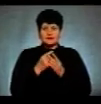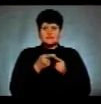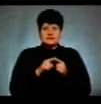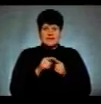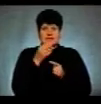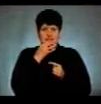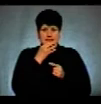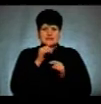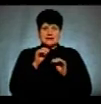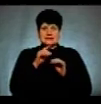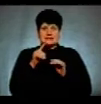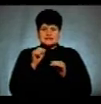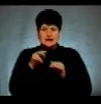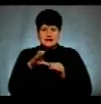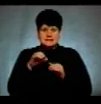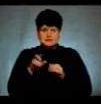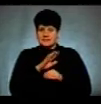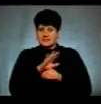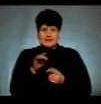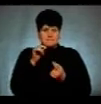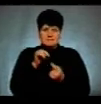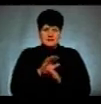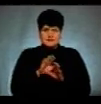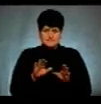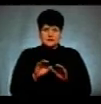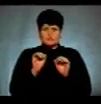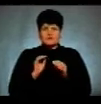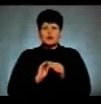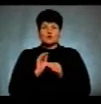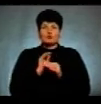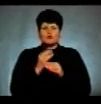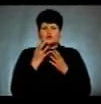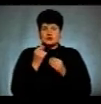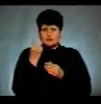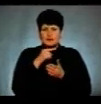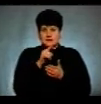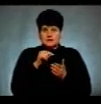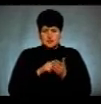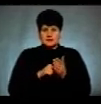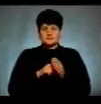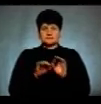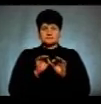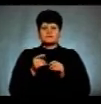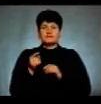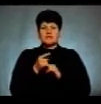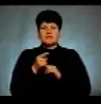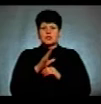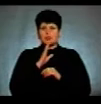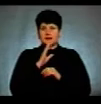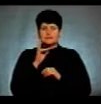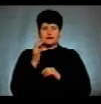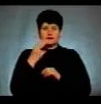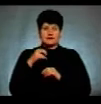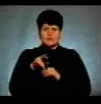підлягає. Можливо, я вже доповню це питання ще одним коментарем. Тернополянка